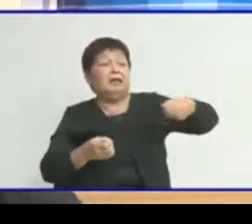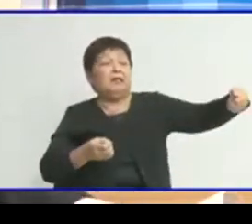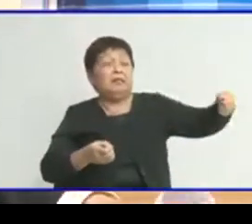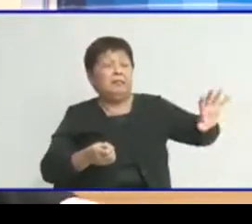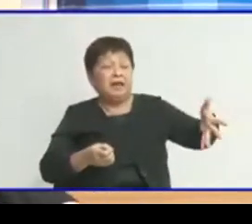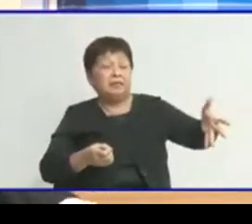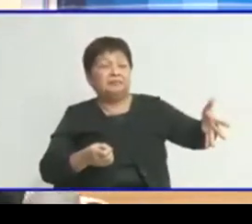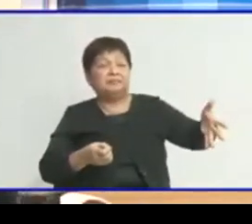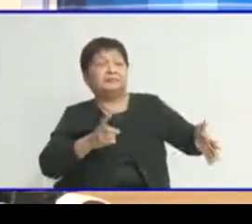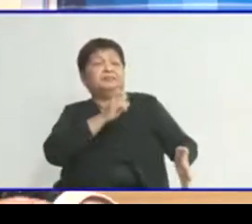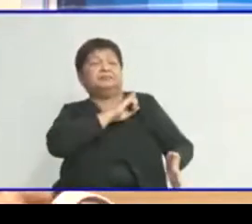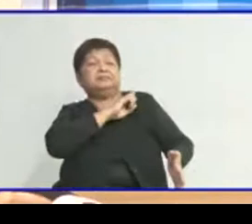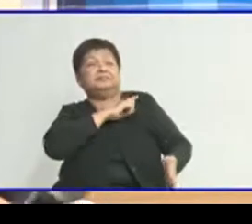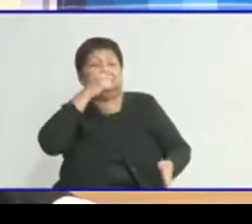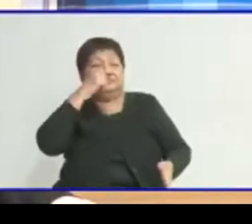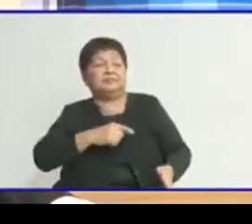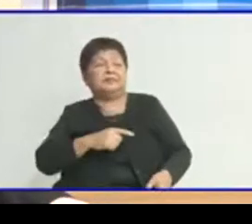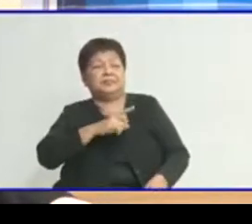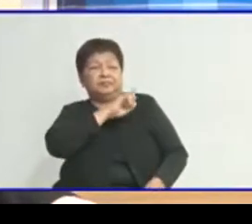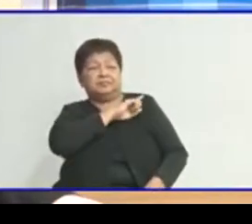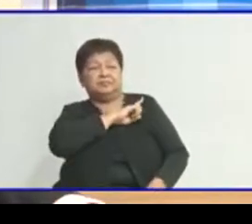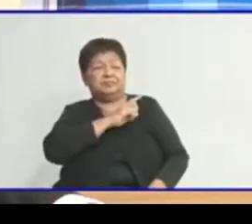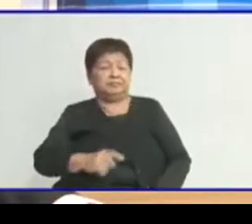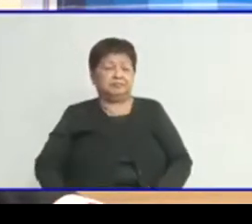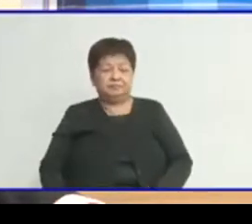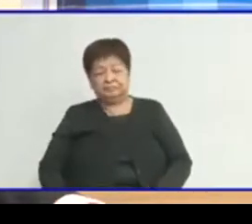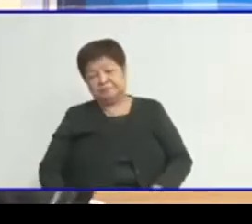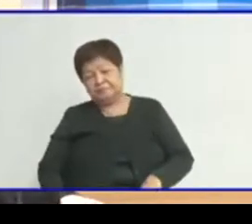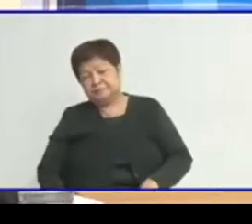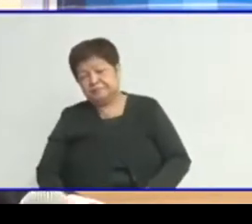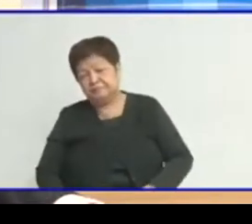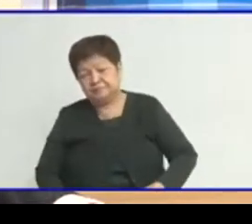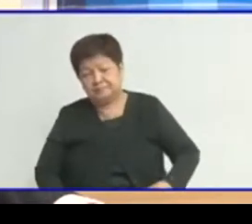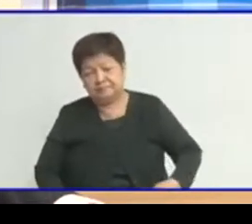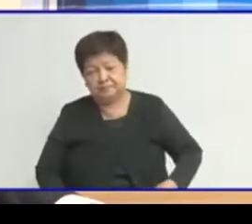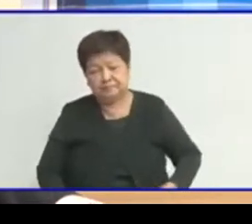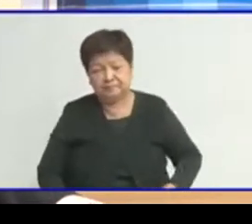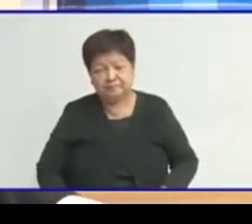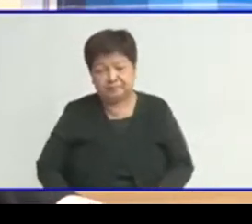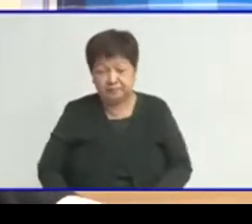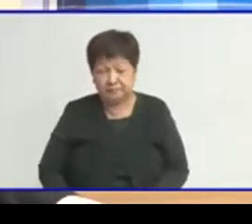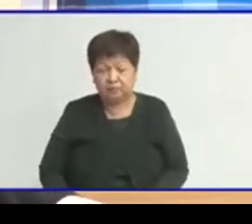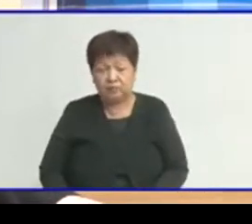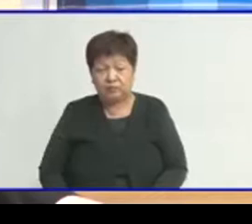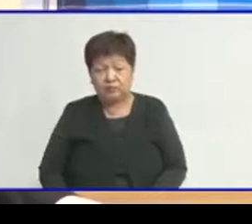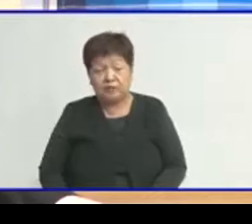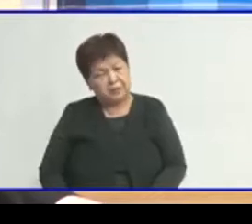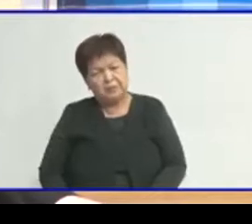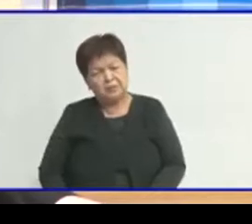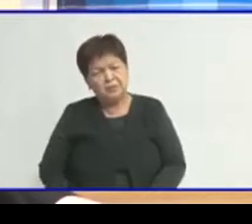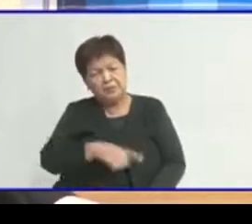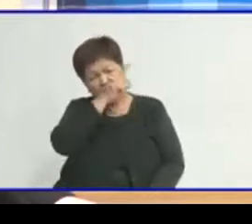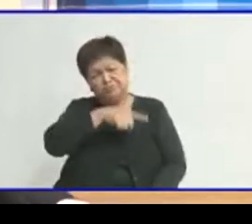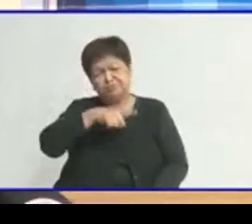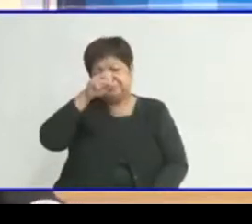ไปประเทศที่สามเนี่ยก็มีเพียงจำนวนน้อยอยู่แล้วที่จะได้ไปในปัจจุบันนะคะถ้าดูจากสถิติทั่วโลกเนี่ยมีผู้ลี้ภั